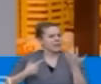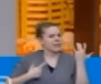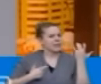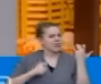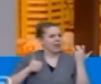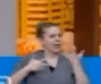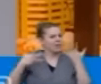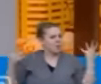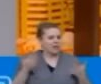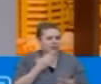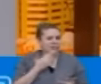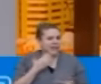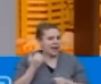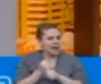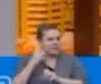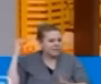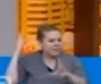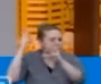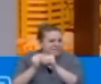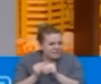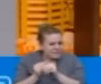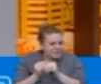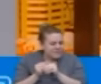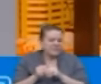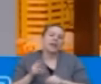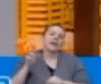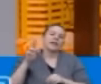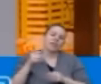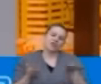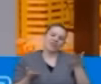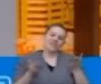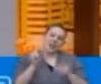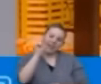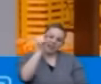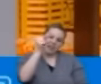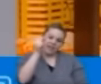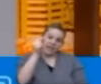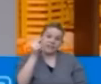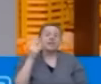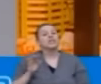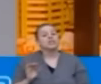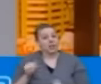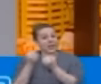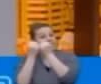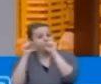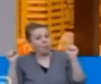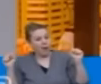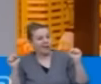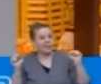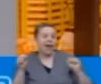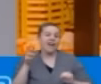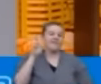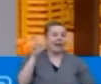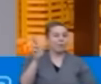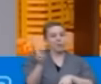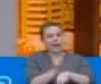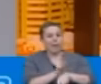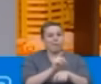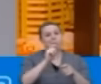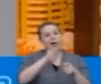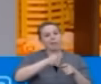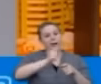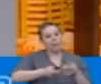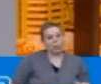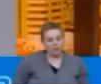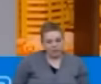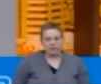ביותר שישראל עשתה. רבותיי, יש קו דק בין דמוקרטיה לרפובליקת בננות, בואו לא נחצה אותו. וב-8